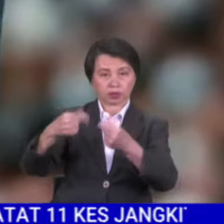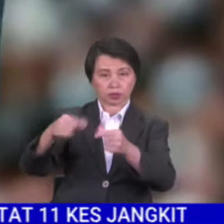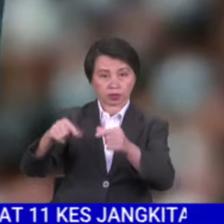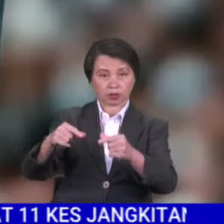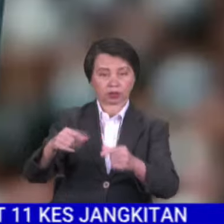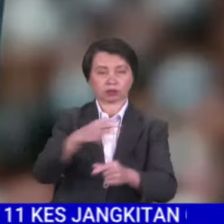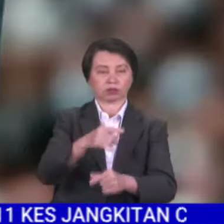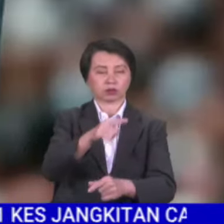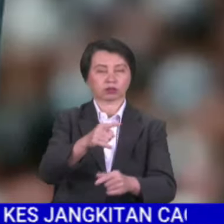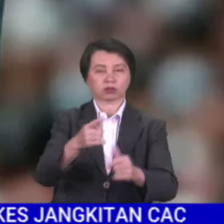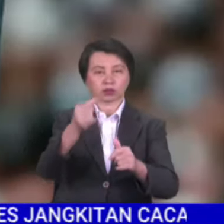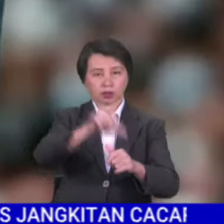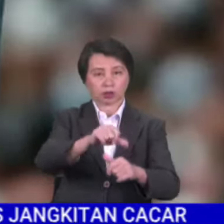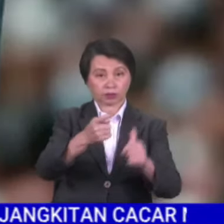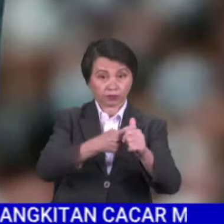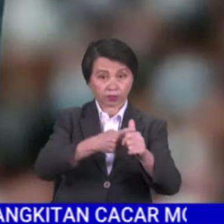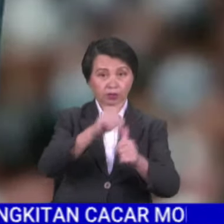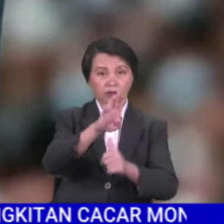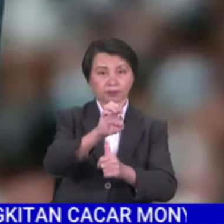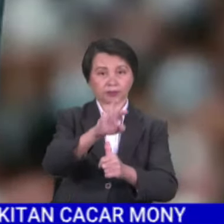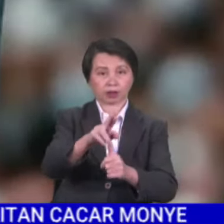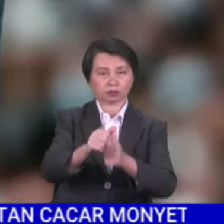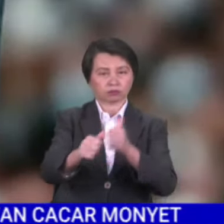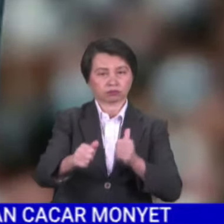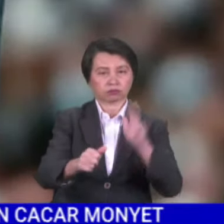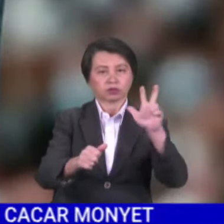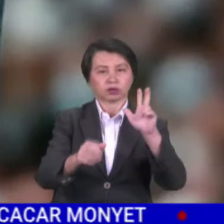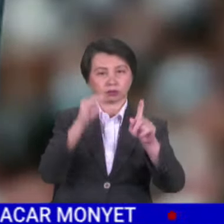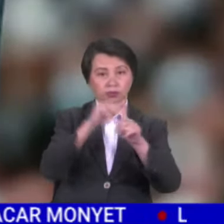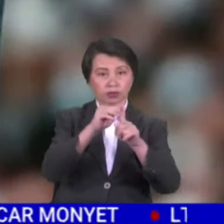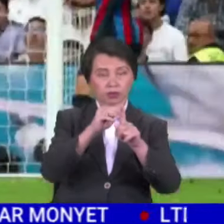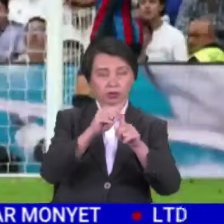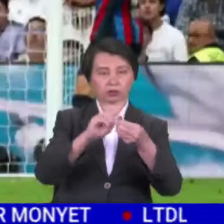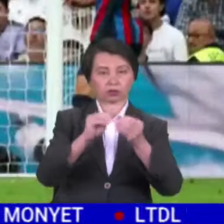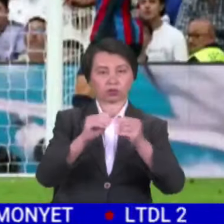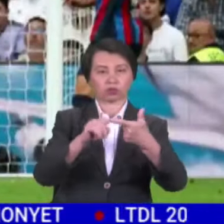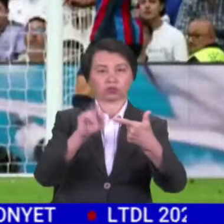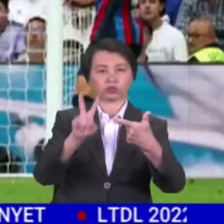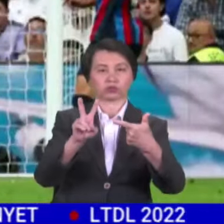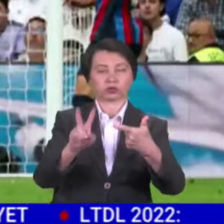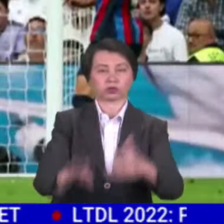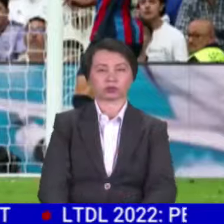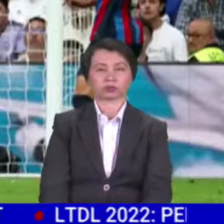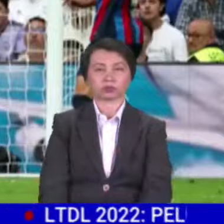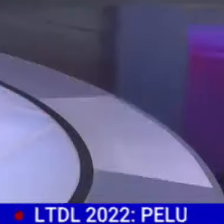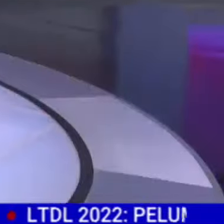Manakala ini pula kekalahan pertama Barcelona yang kini ketinggalan 3 mata di tangga kedua.